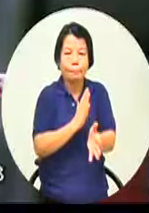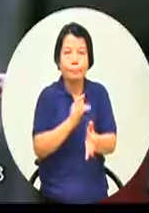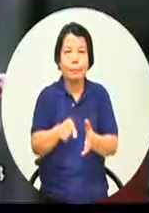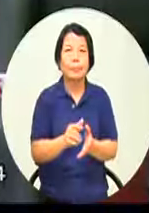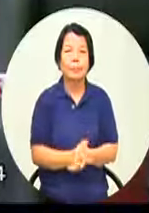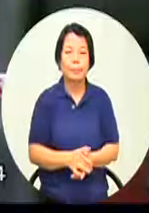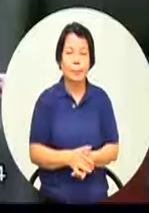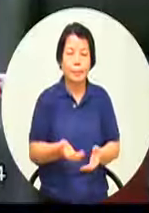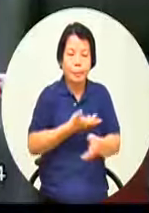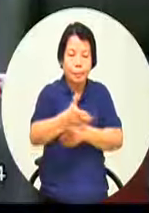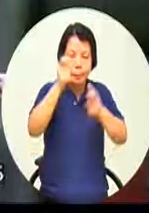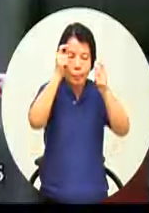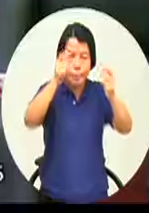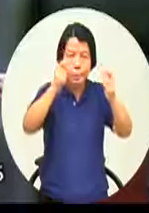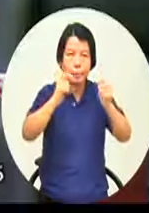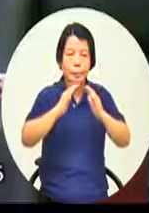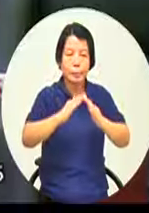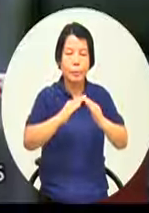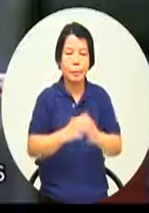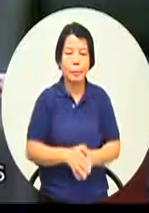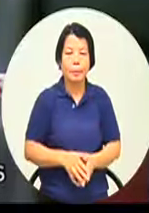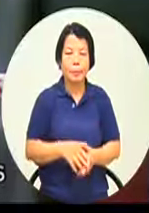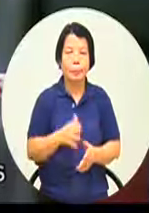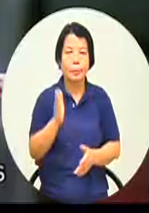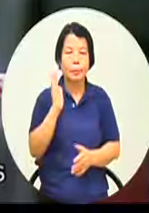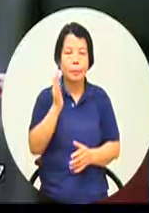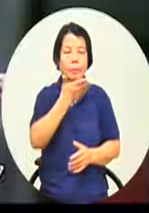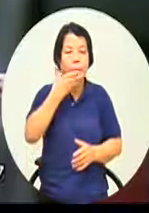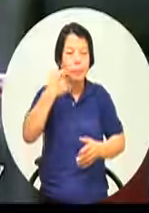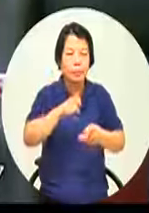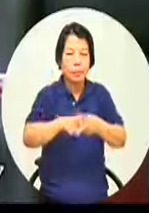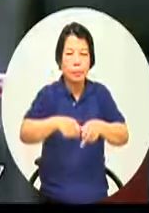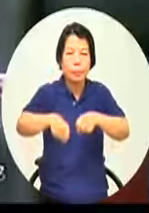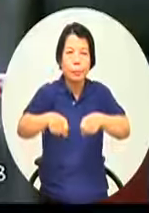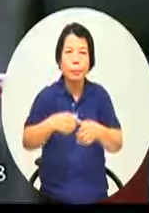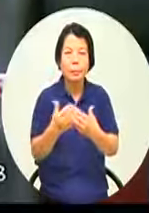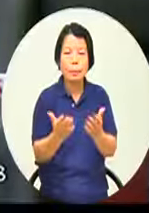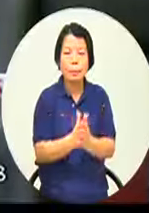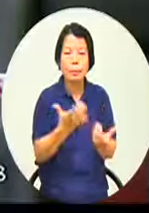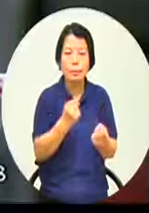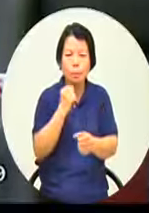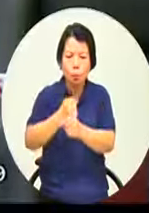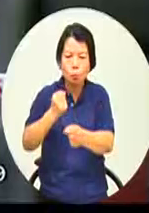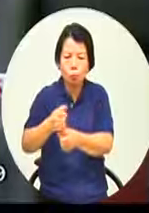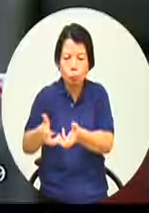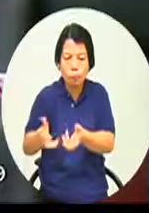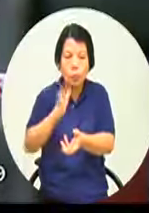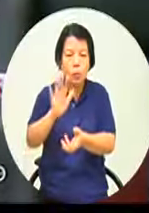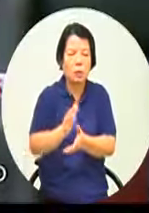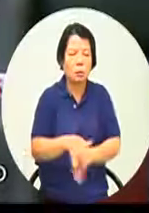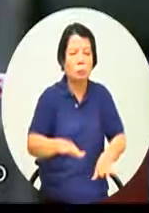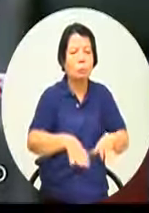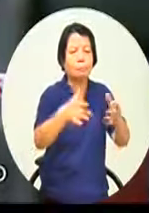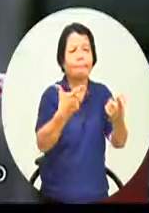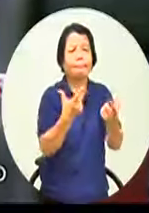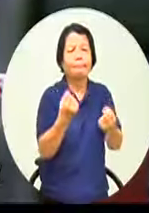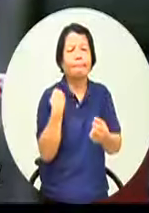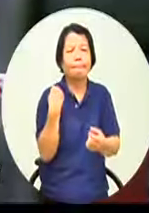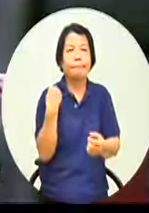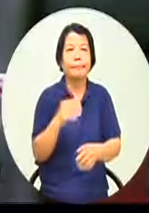那我们高雄的水利工程哦，持续做啊，淹水造长淹了哈。好啊，